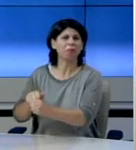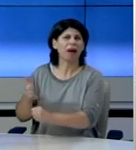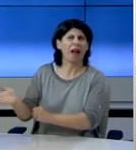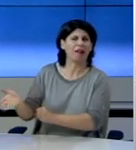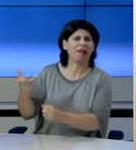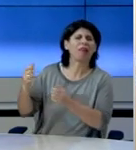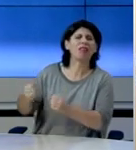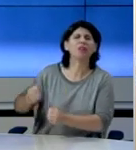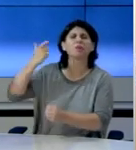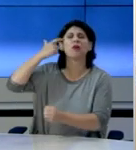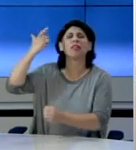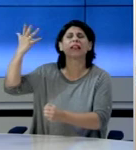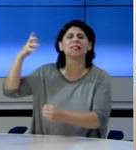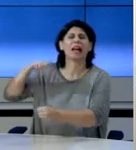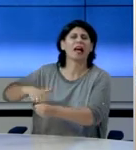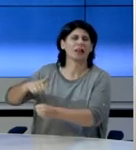και